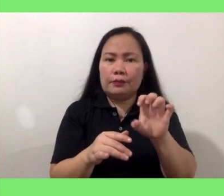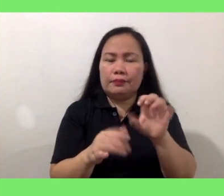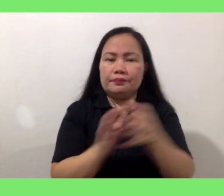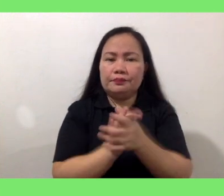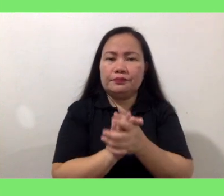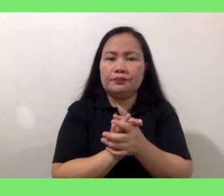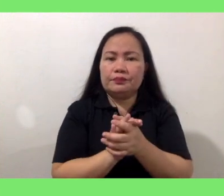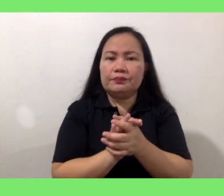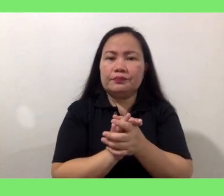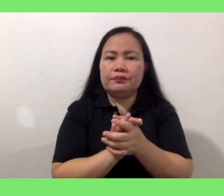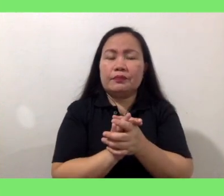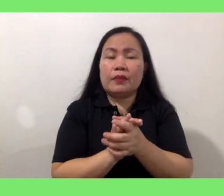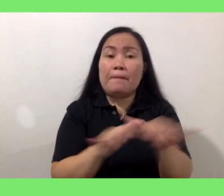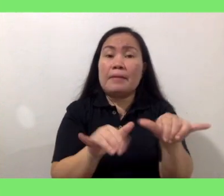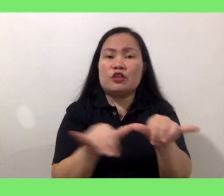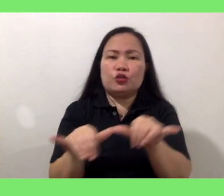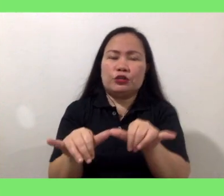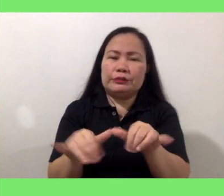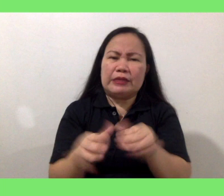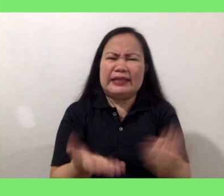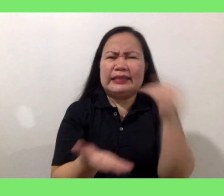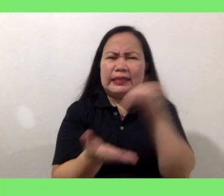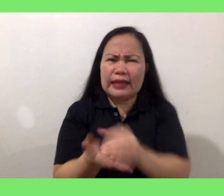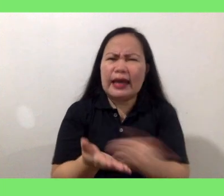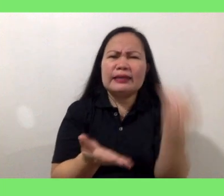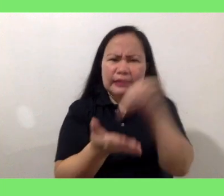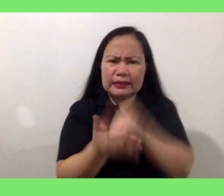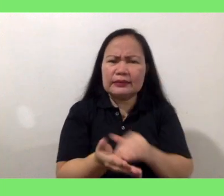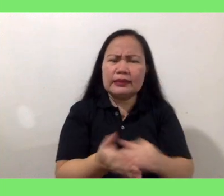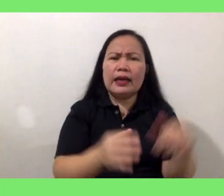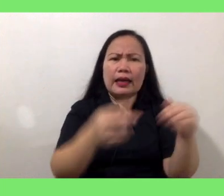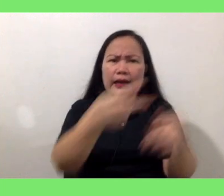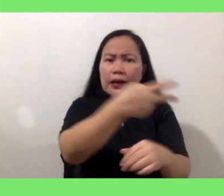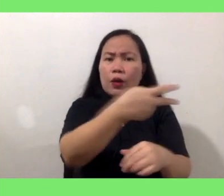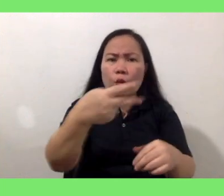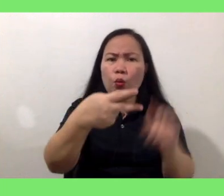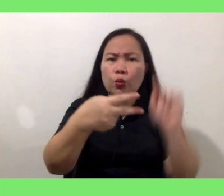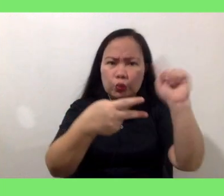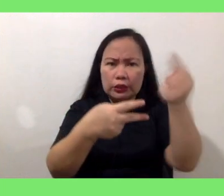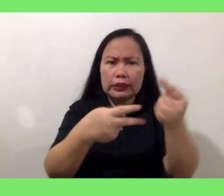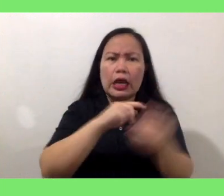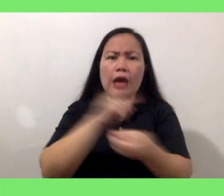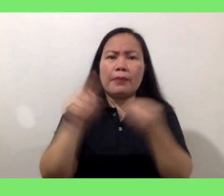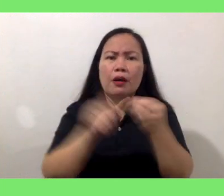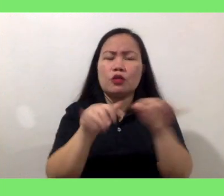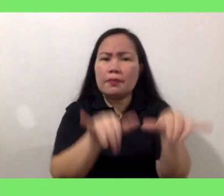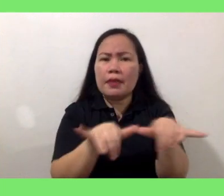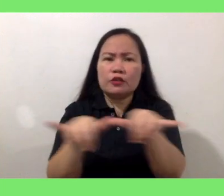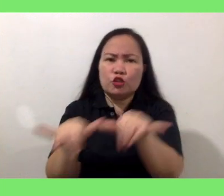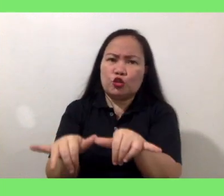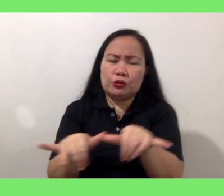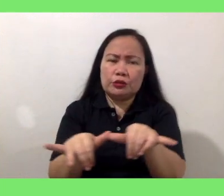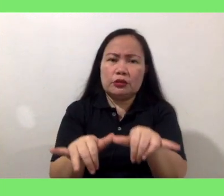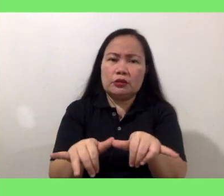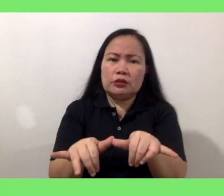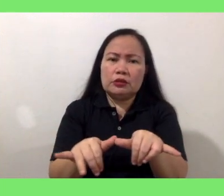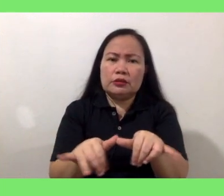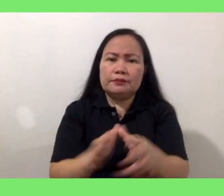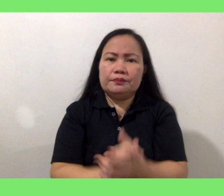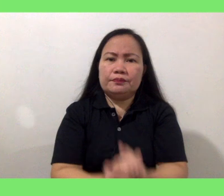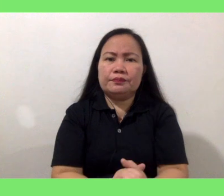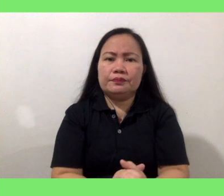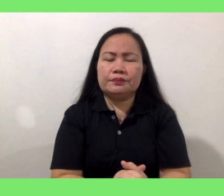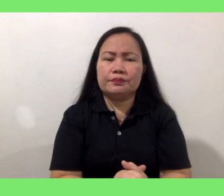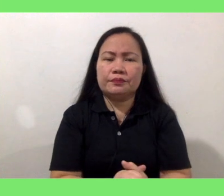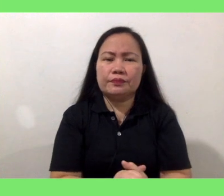po yung ang kinukuha niya po ay measures. So, measures ng figures. Kaya ang equal sign,